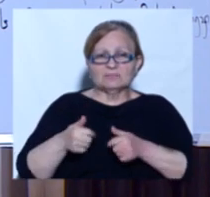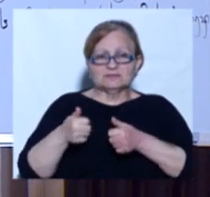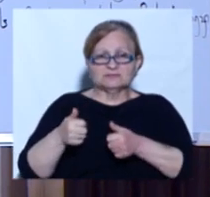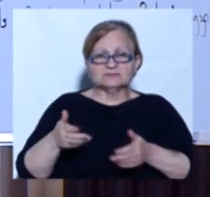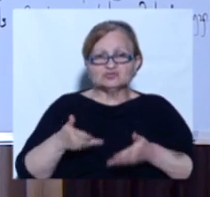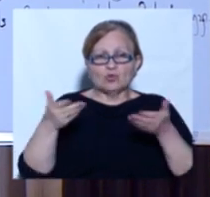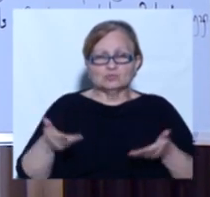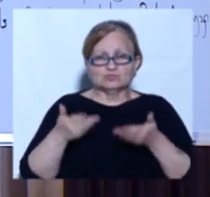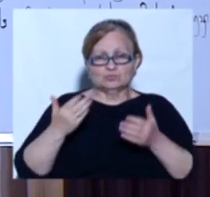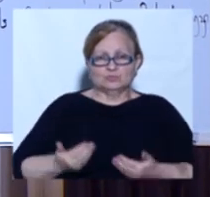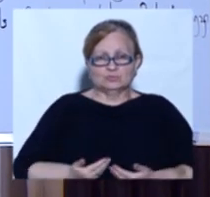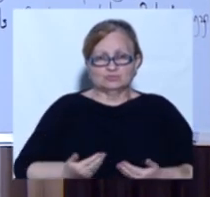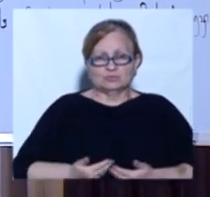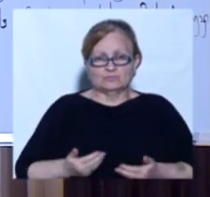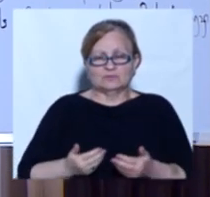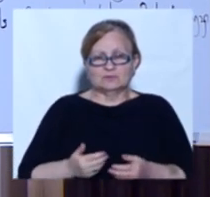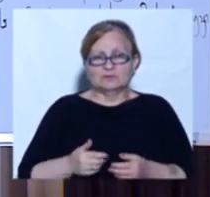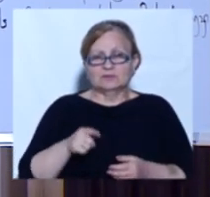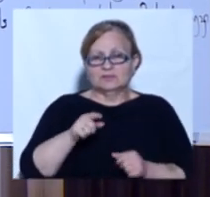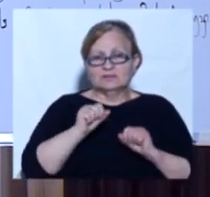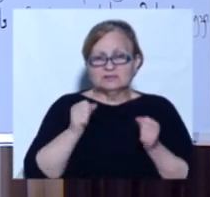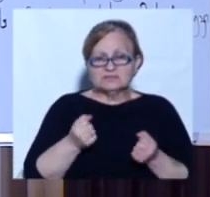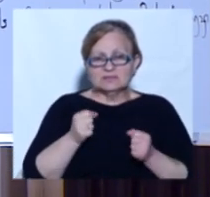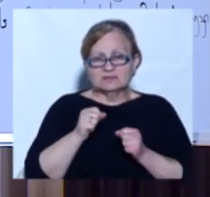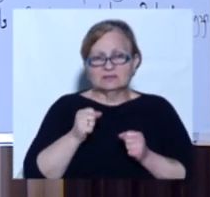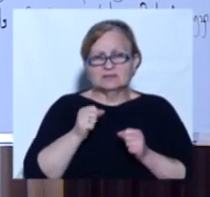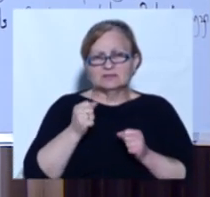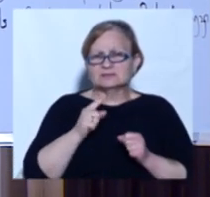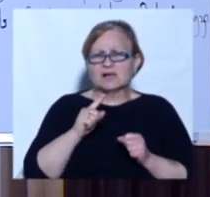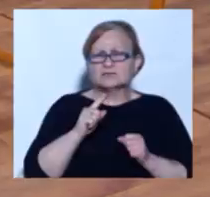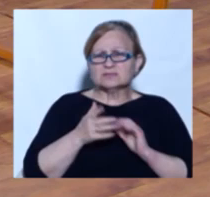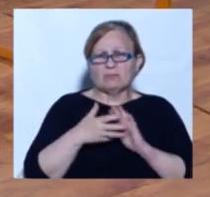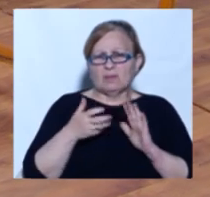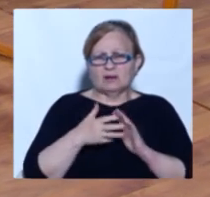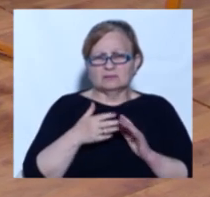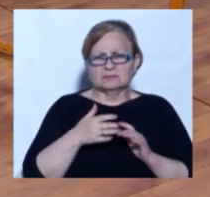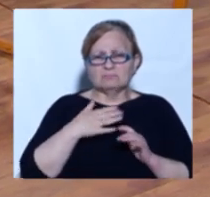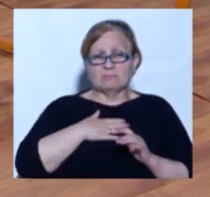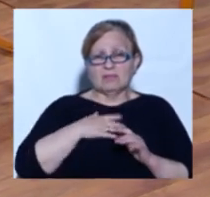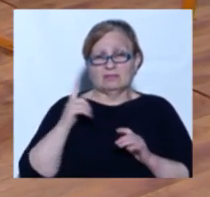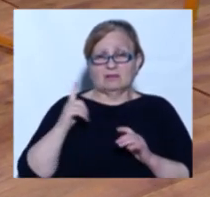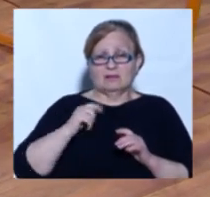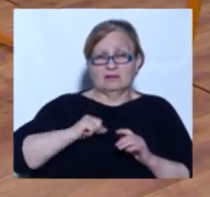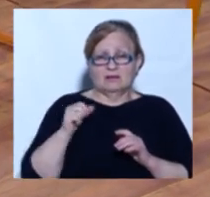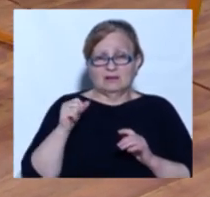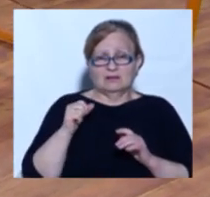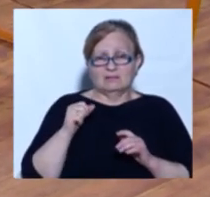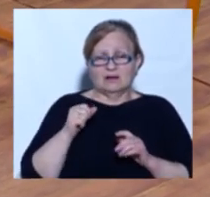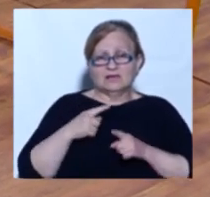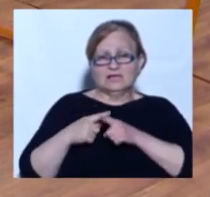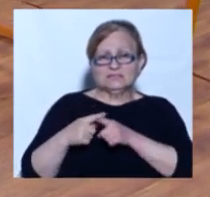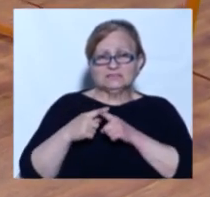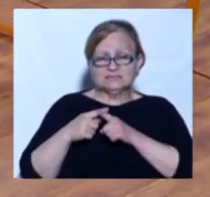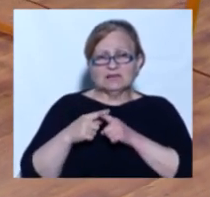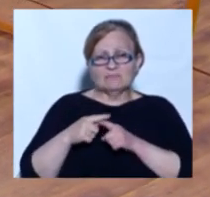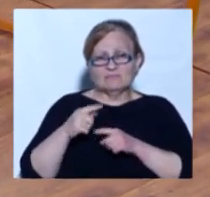კიდევ ერთი ჰაიკუ ამ თემაზე: ზამთრის სიცივე რას დამაკლებს, მე და მეგობარს ზიარი გვაქვს